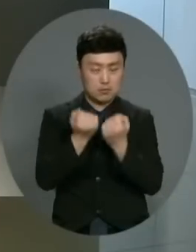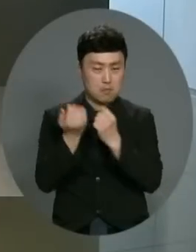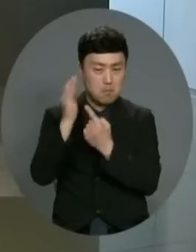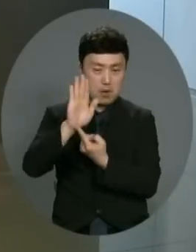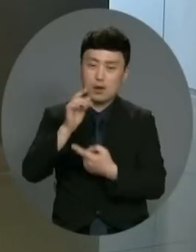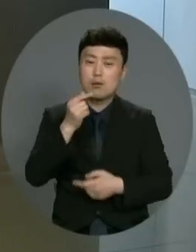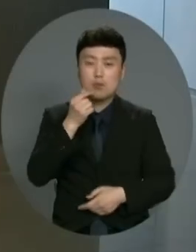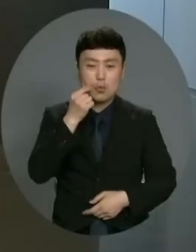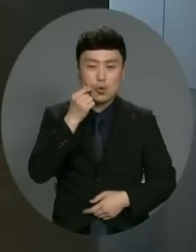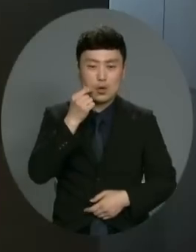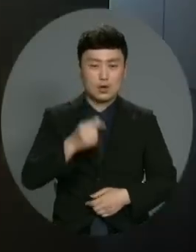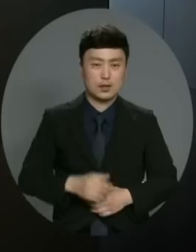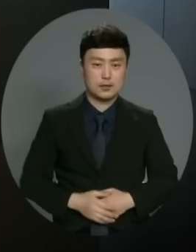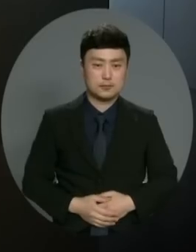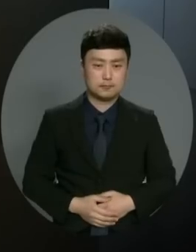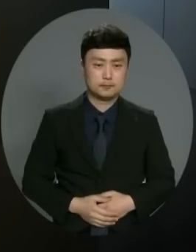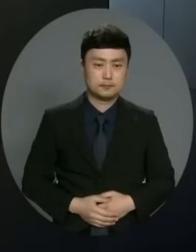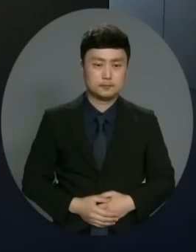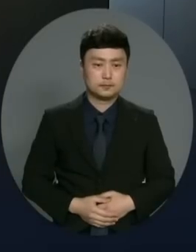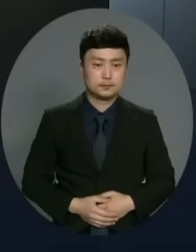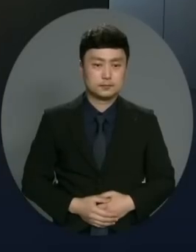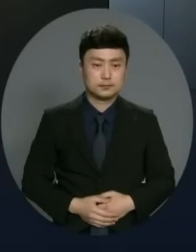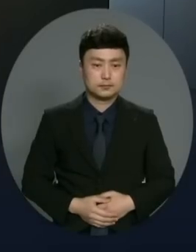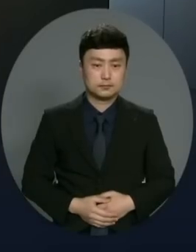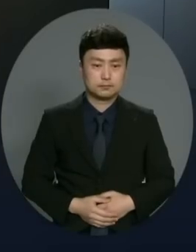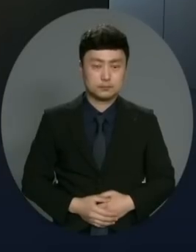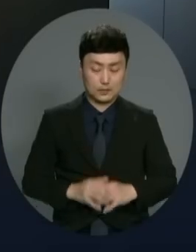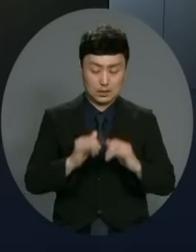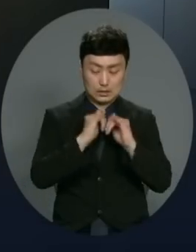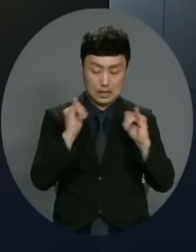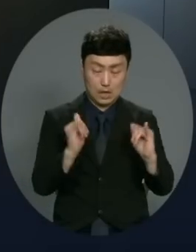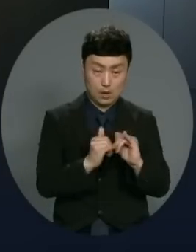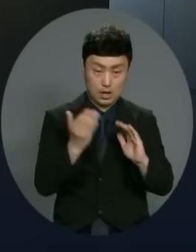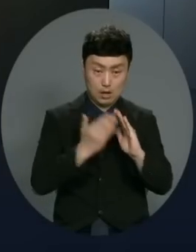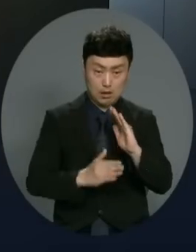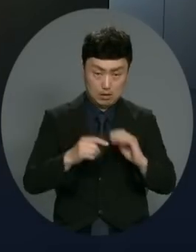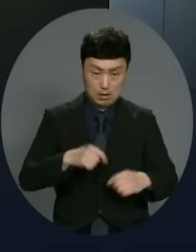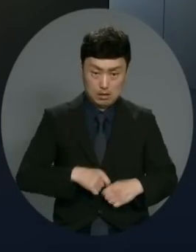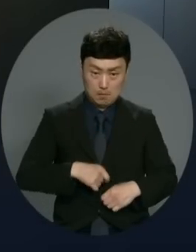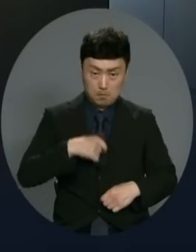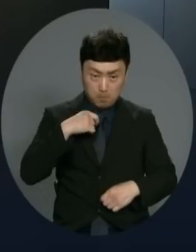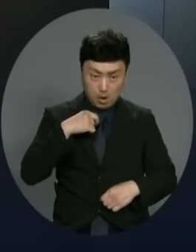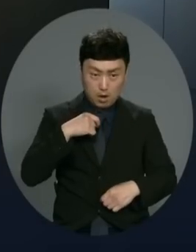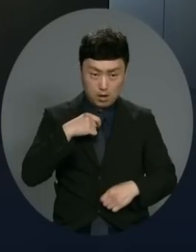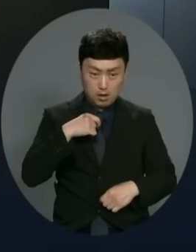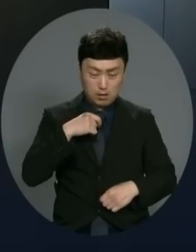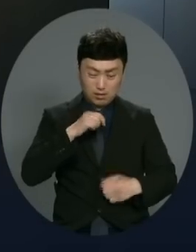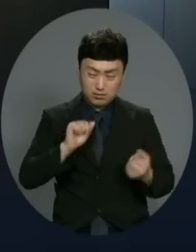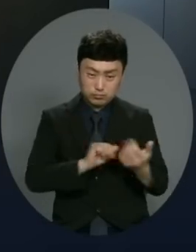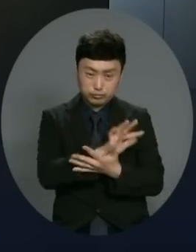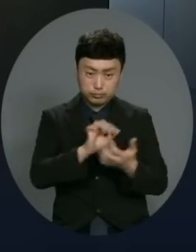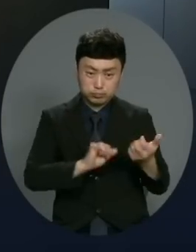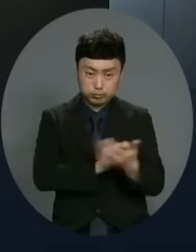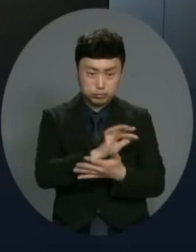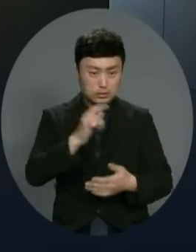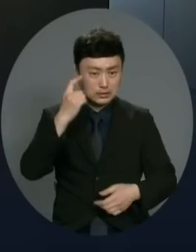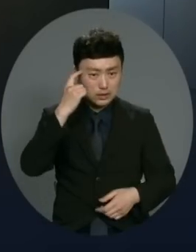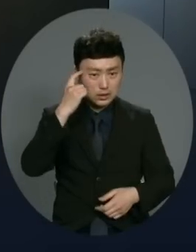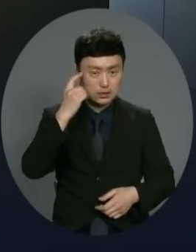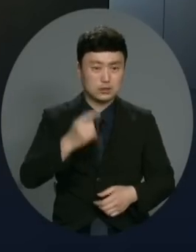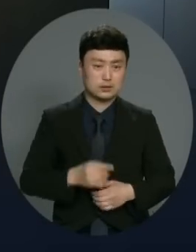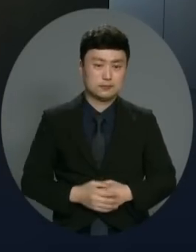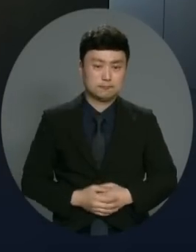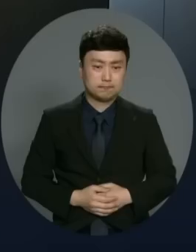않았습니다 굉장히 그 사회의 정의와 관련돼서 많은 것들을 교란시킬 수가 있다는 생각을 하거든요